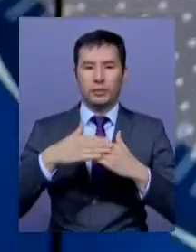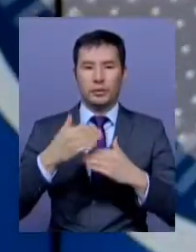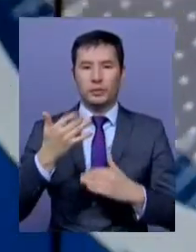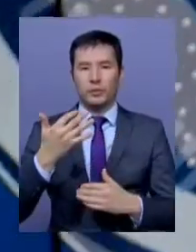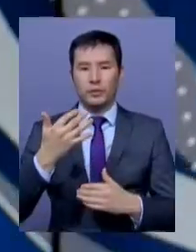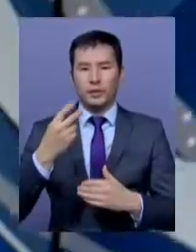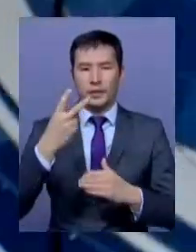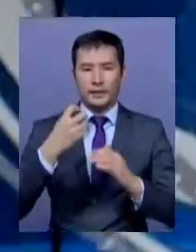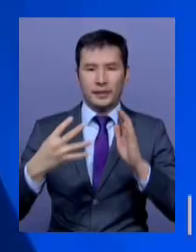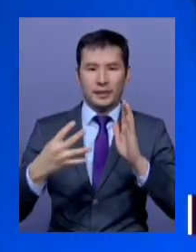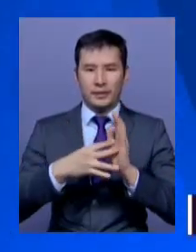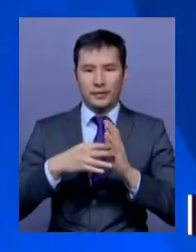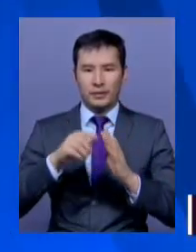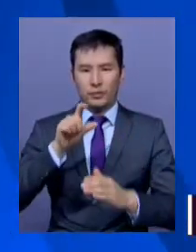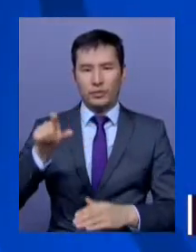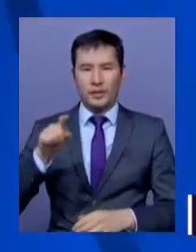тарқатады.